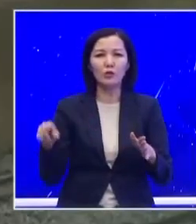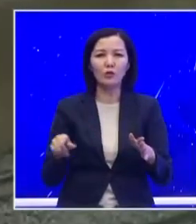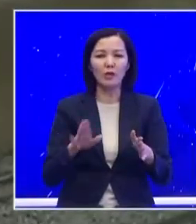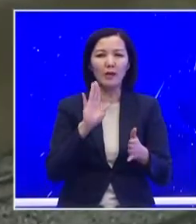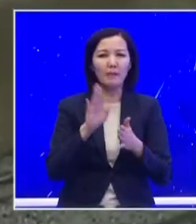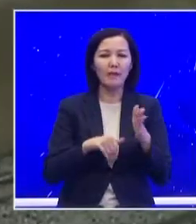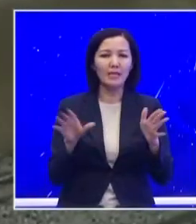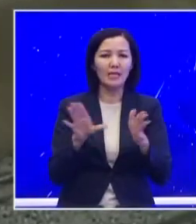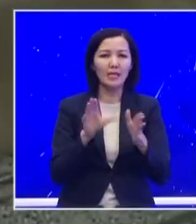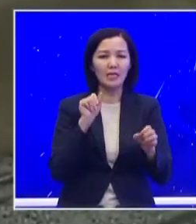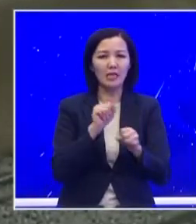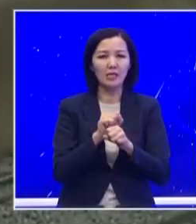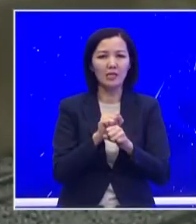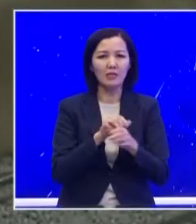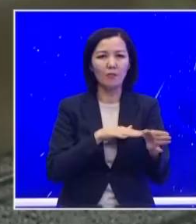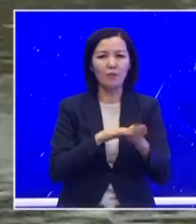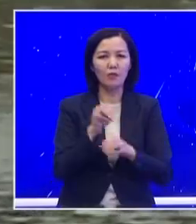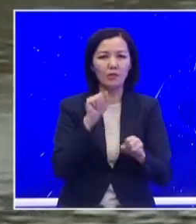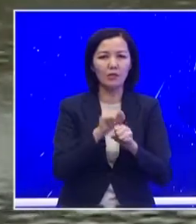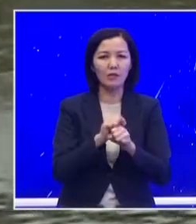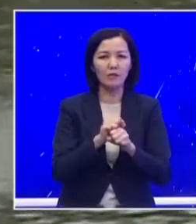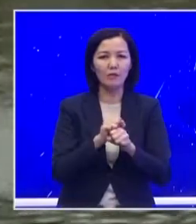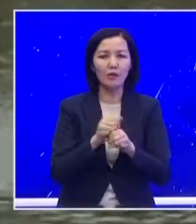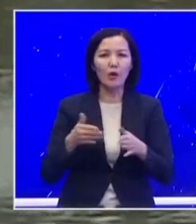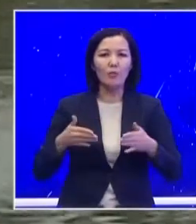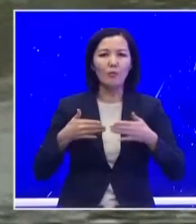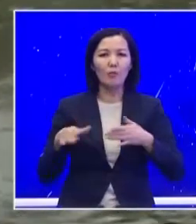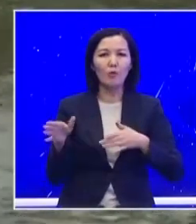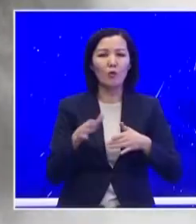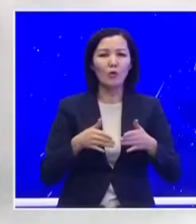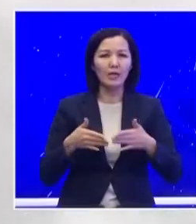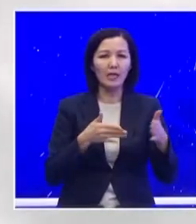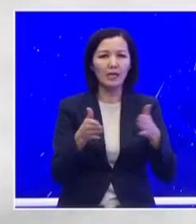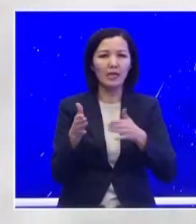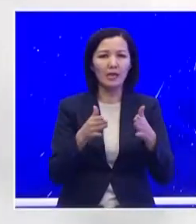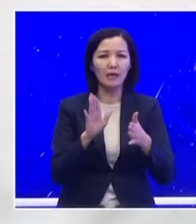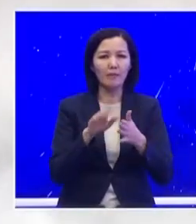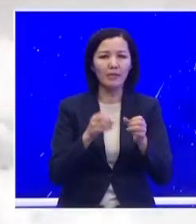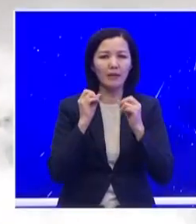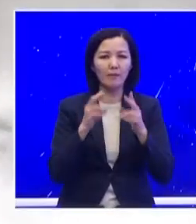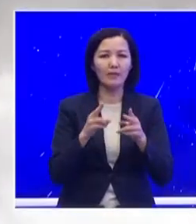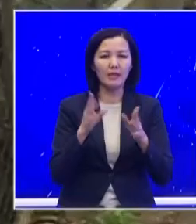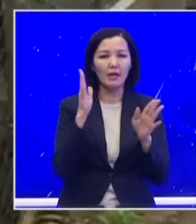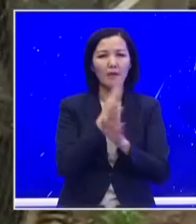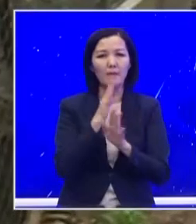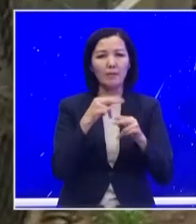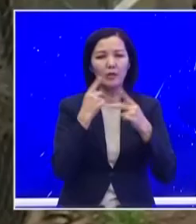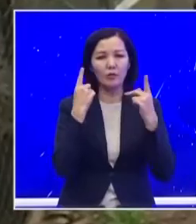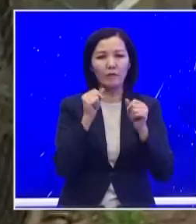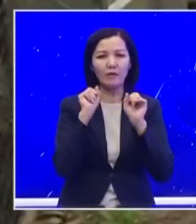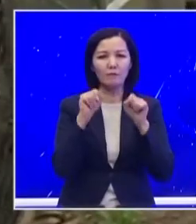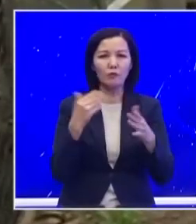без электричества. В Лиссабоне полностью прекращено движение по реке Тахо и соображений безопасности. Метеорологи предупреждают о